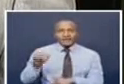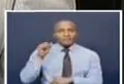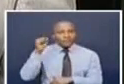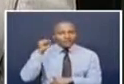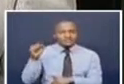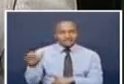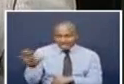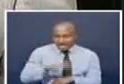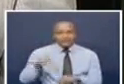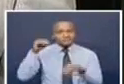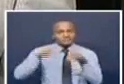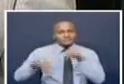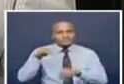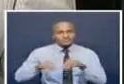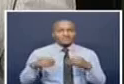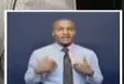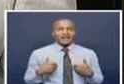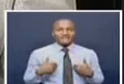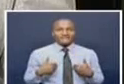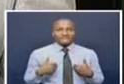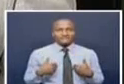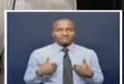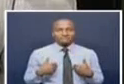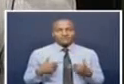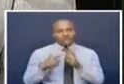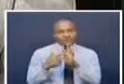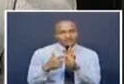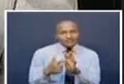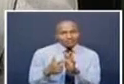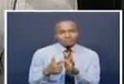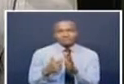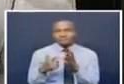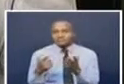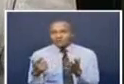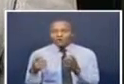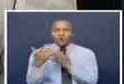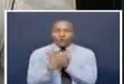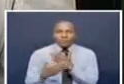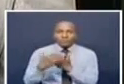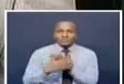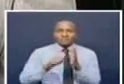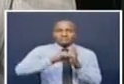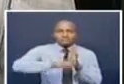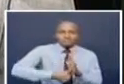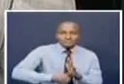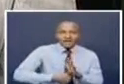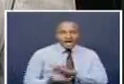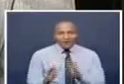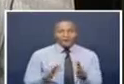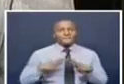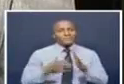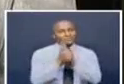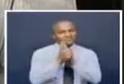ambao wataelewa hizi vitu haraka haraka. Hata kama ni maneno ya hizi computers ya kupigia kura hii, kuna wale ambao wataalamu